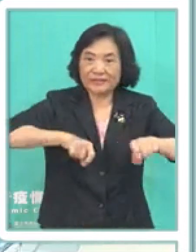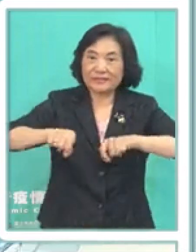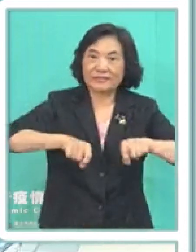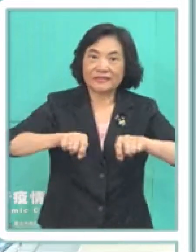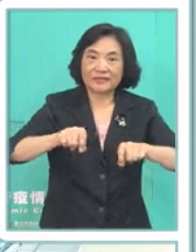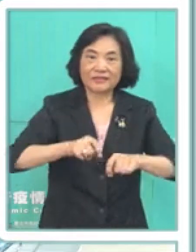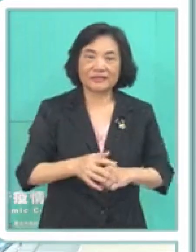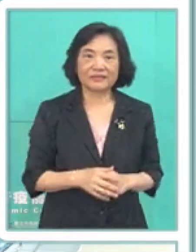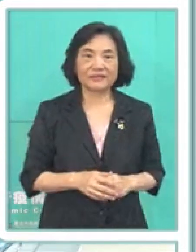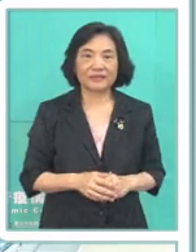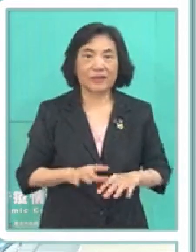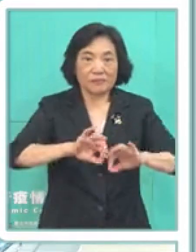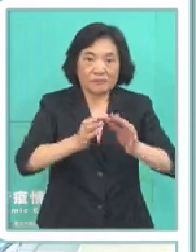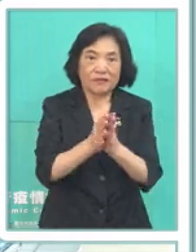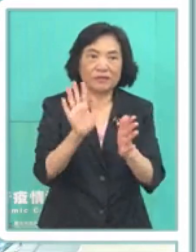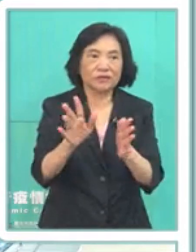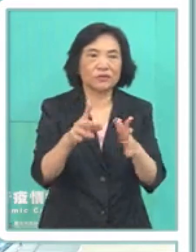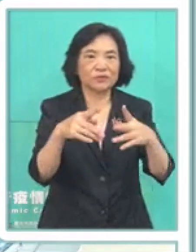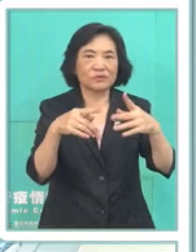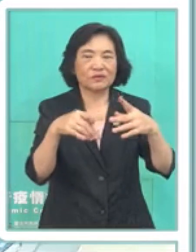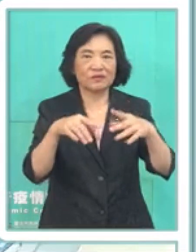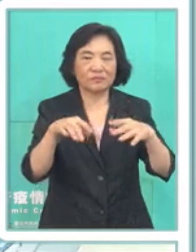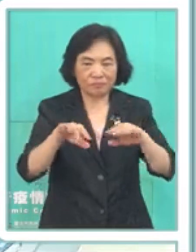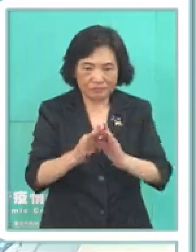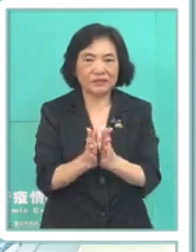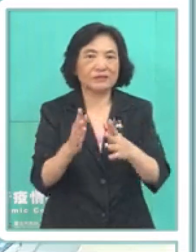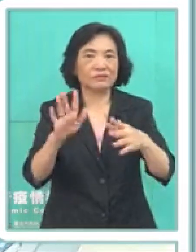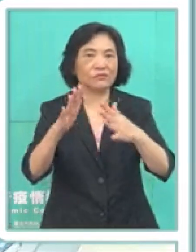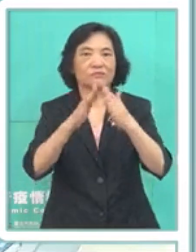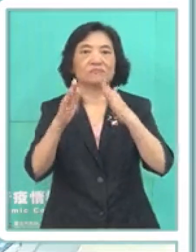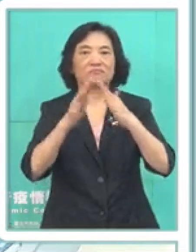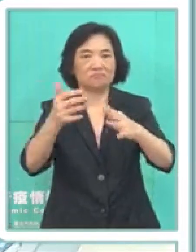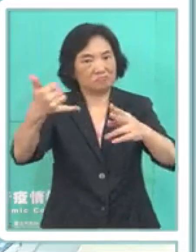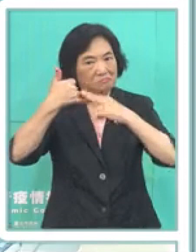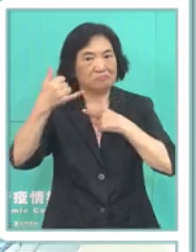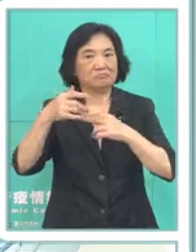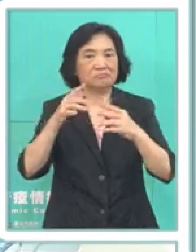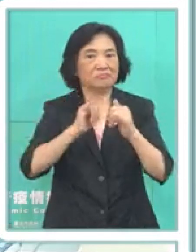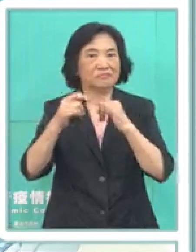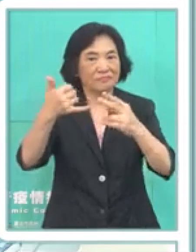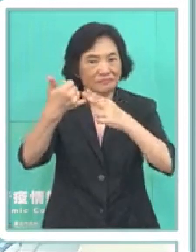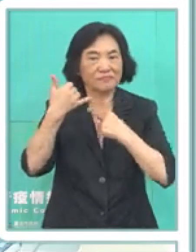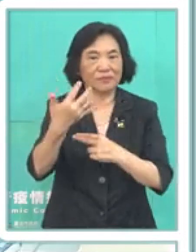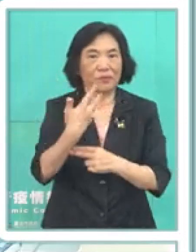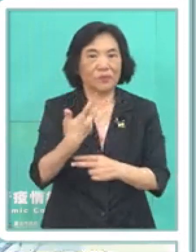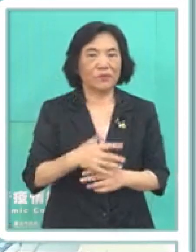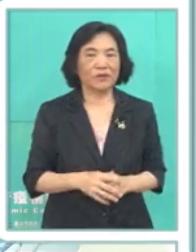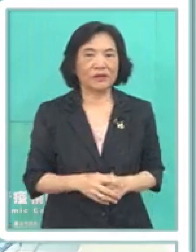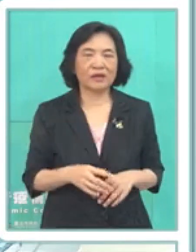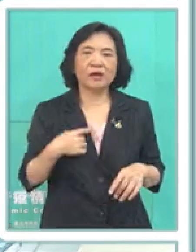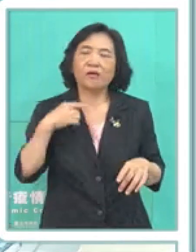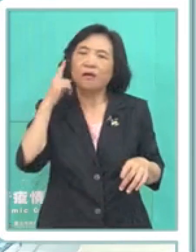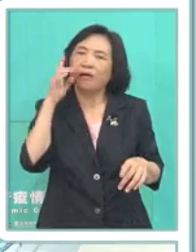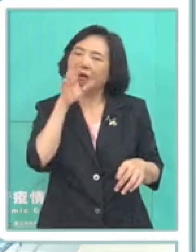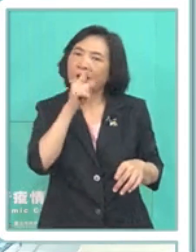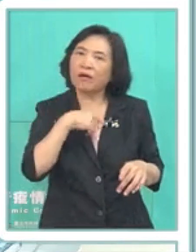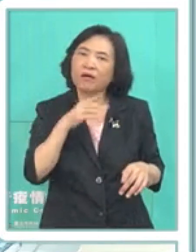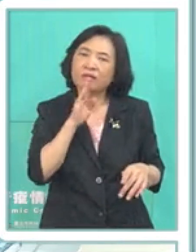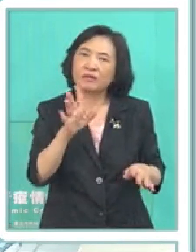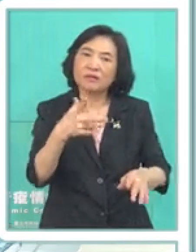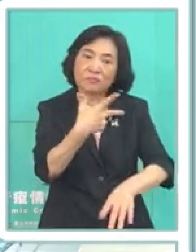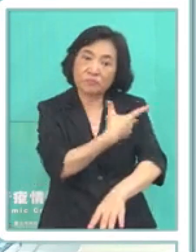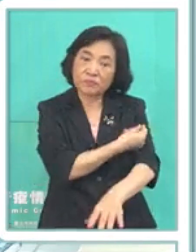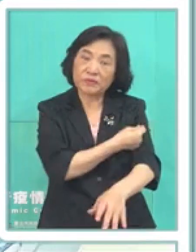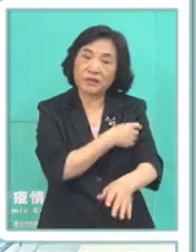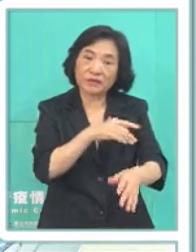候，那马上就有朋友哈，有市民朋友马上就打电话进来哈，他说这个我没有提到哪些医